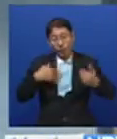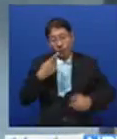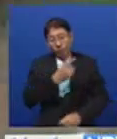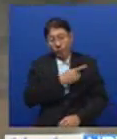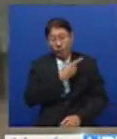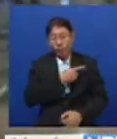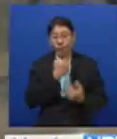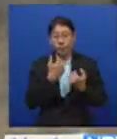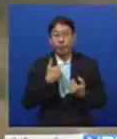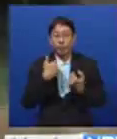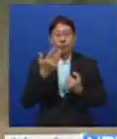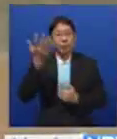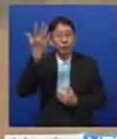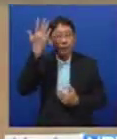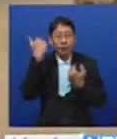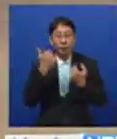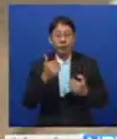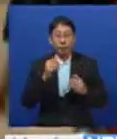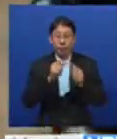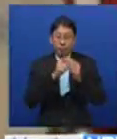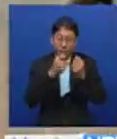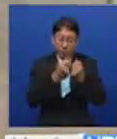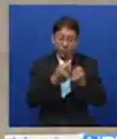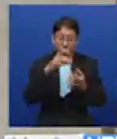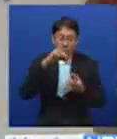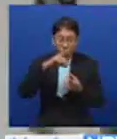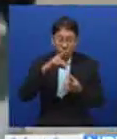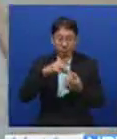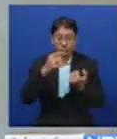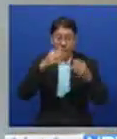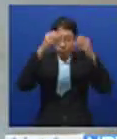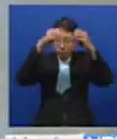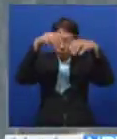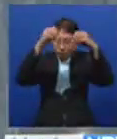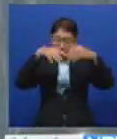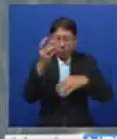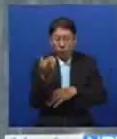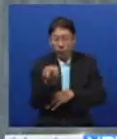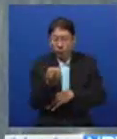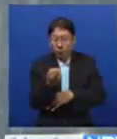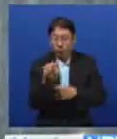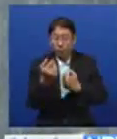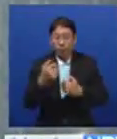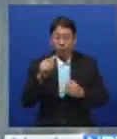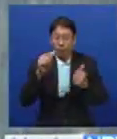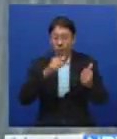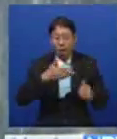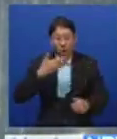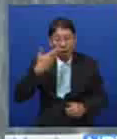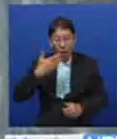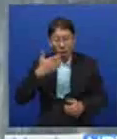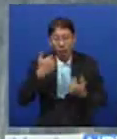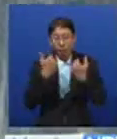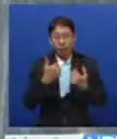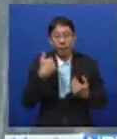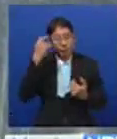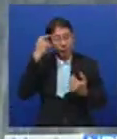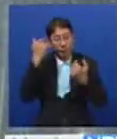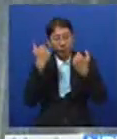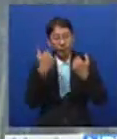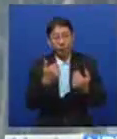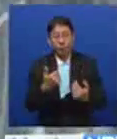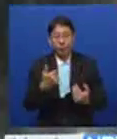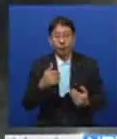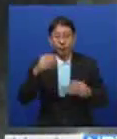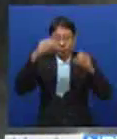ใจนะคะเนื่องจากว่าที่ผ่านมาในพื้นที่อำเภอสวรรคโลกฝนได้ตกลงมาน้อยมากค่ะแล้วก็อากาศร้อนอบอ้าวเนื่องจากว่าเกิดสภ